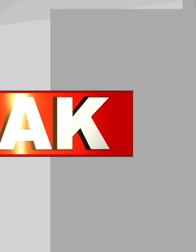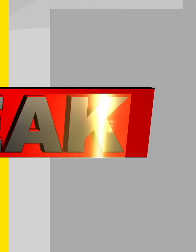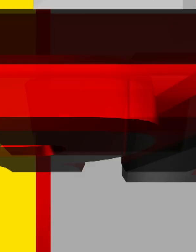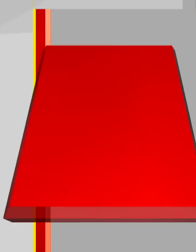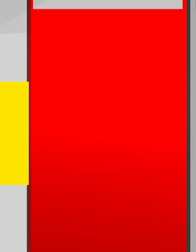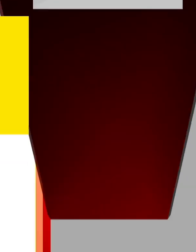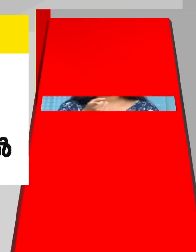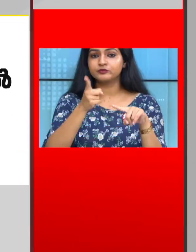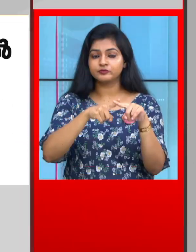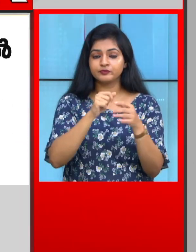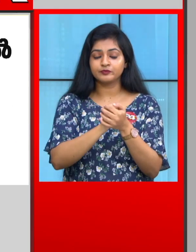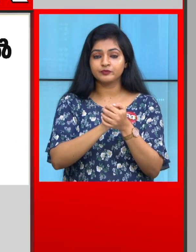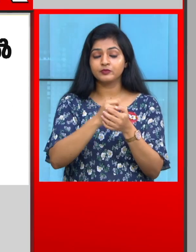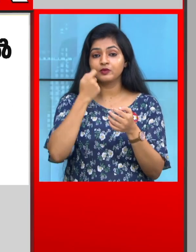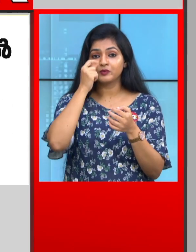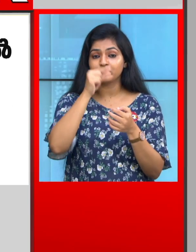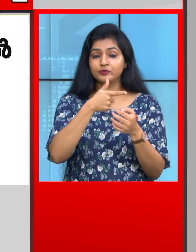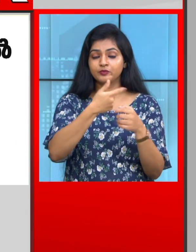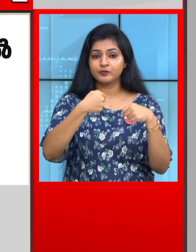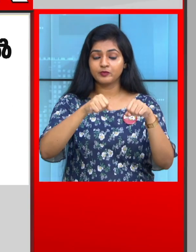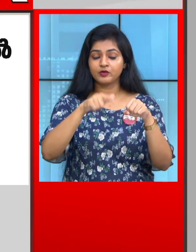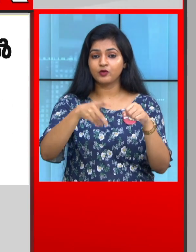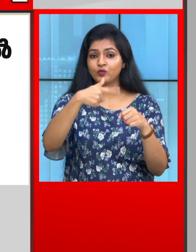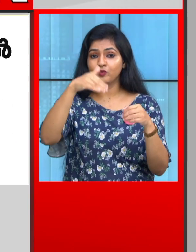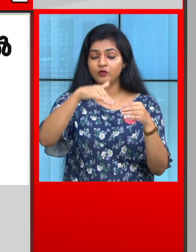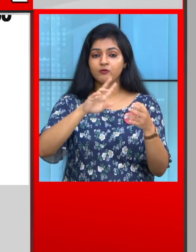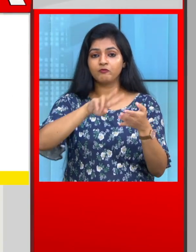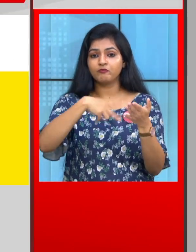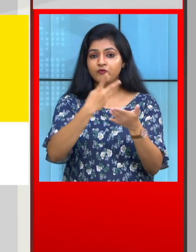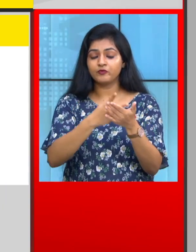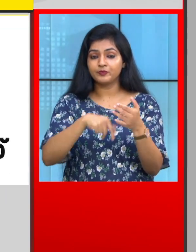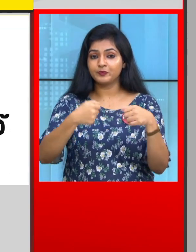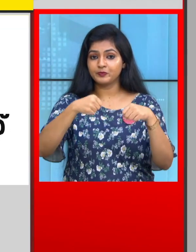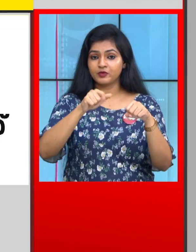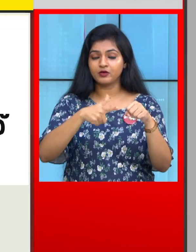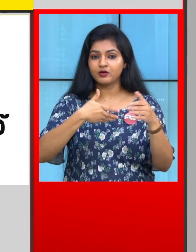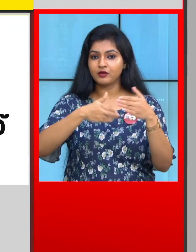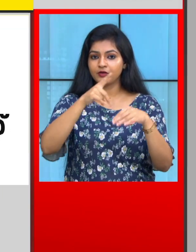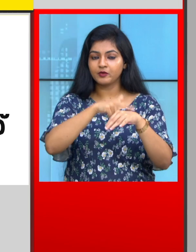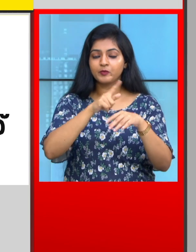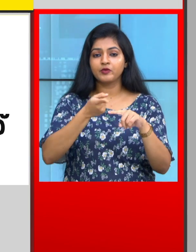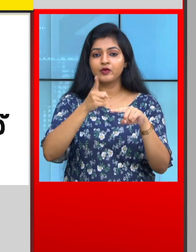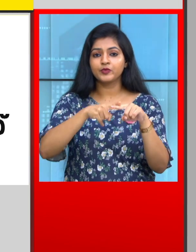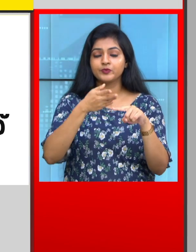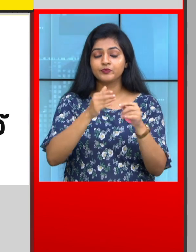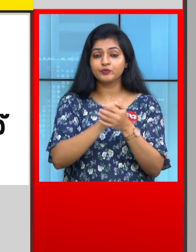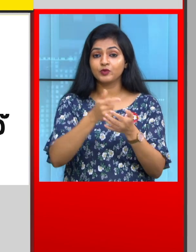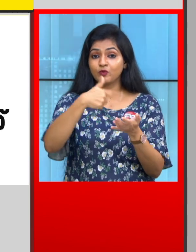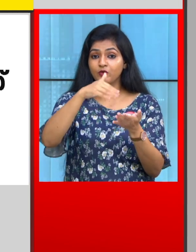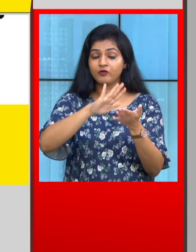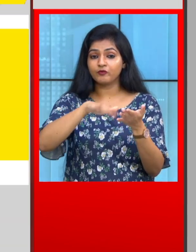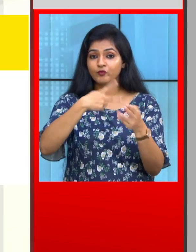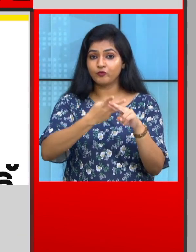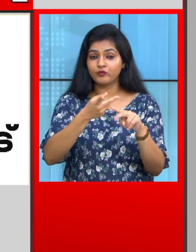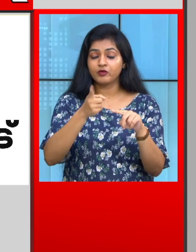ഉണ്ടാവുന്നത്. ഇദ്ദേഹം അറങ്ങോട്ടുകര റോഡിലെ കുഴിയിൽ വീണാണ് ഇരുചക്ര വാഹനത്തിൽ യാത്ര ചെയ്യുകയായിരുന്നു. ഇതിനിടെയാണ് ഈ കുഴിയിൽ വീണത്. അദ്ദേഹത്തിന് കാര്യമായി